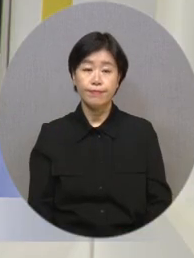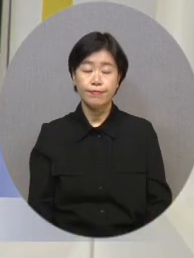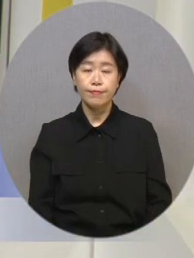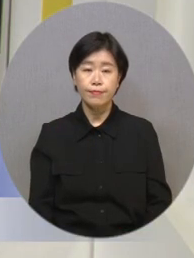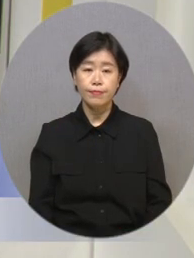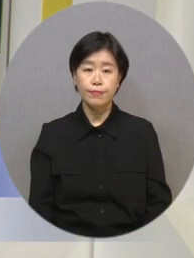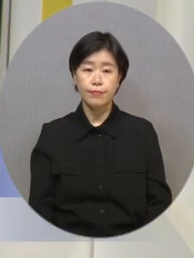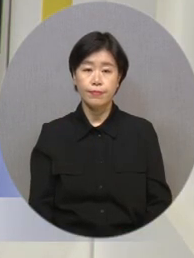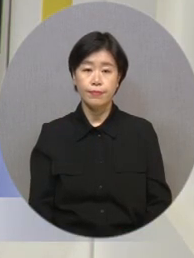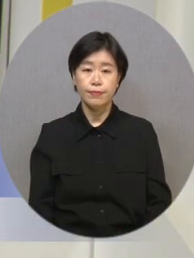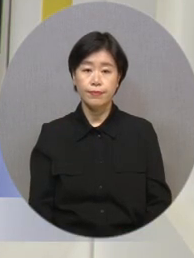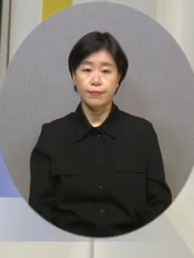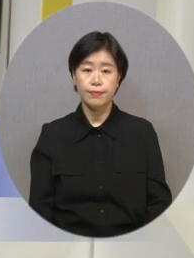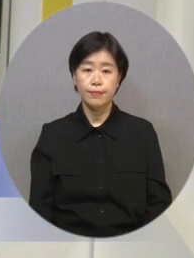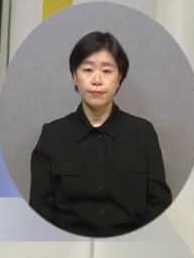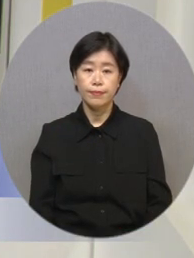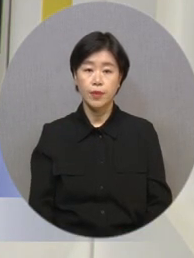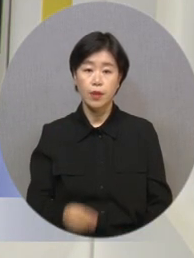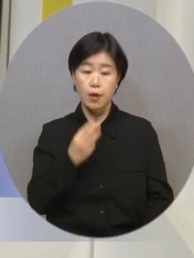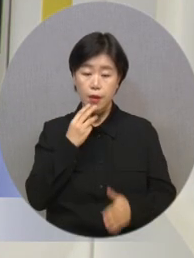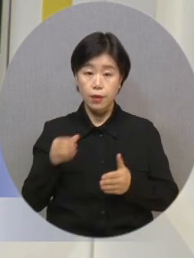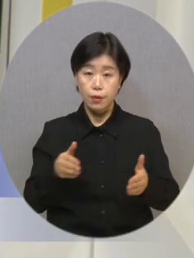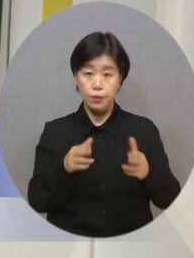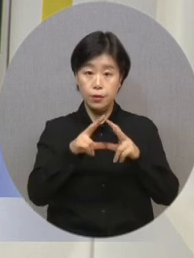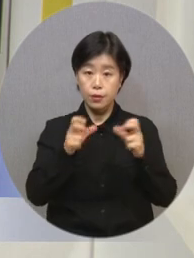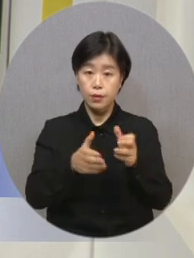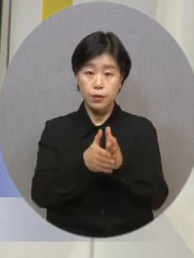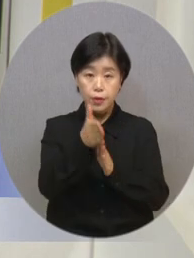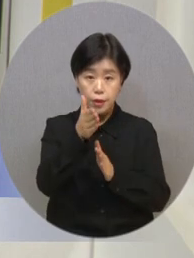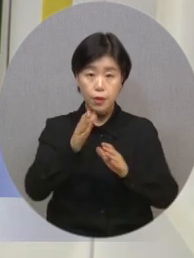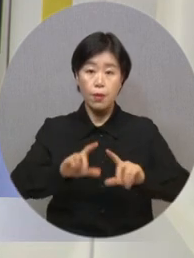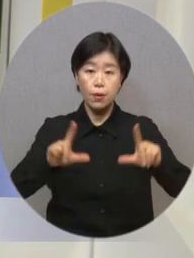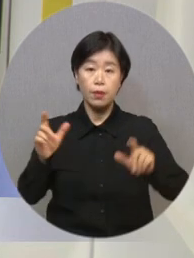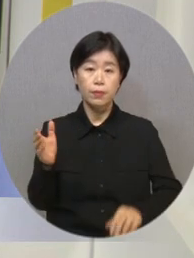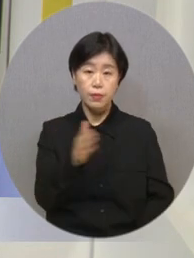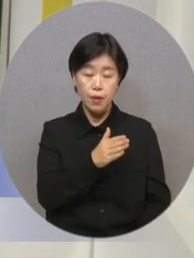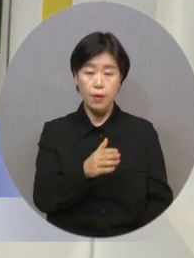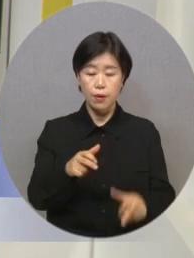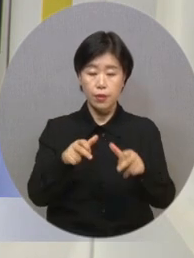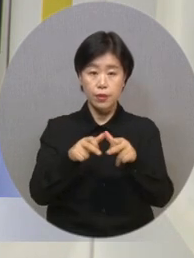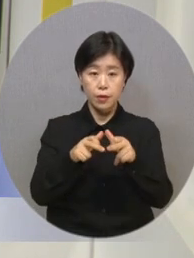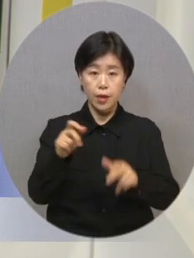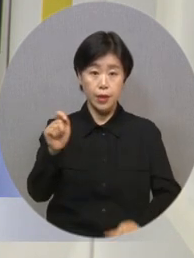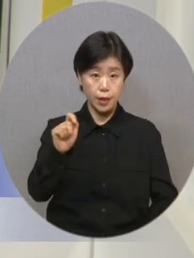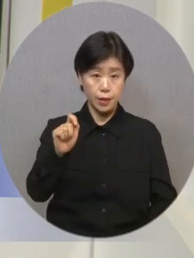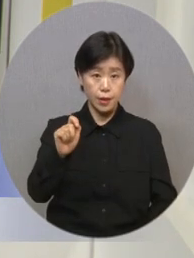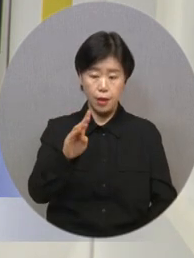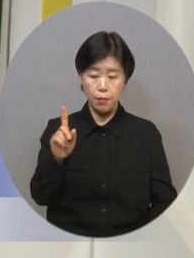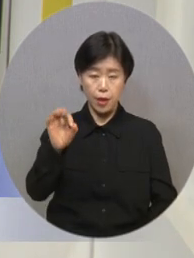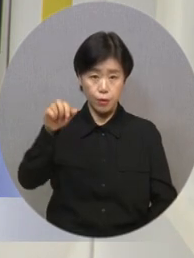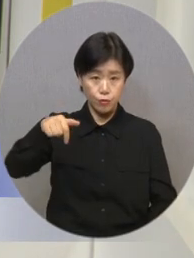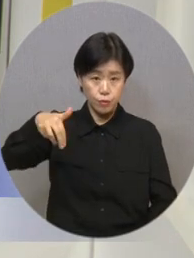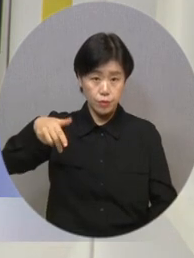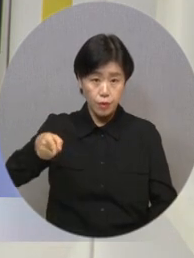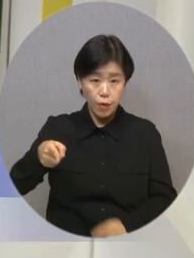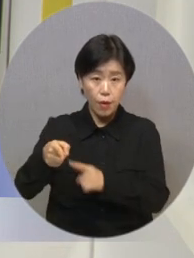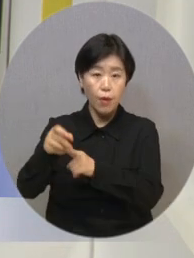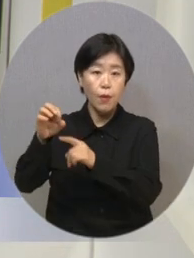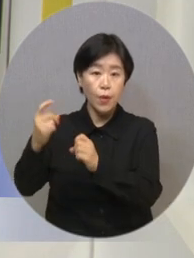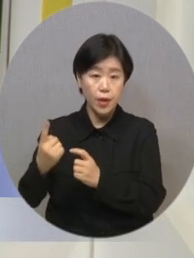밝혔습니다 장애인 신문 면에서는 경기도 성남시가 올해부터 장애인 택시 바우처 할인률을